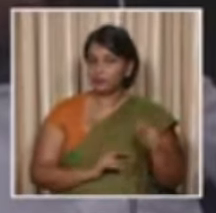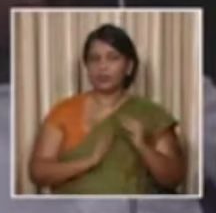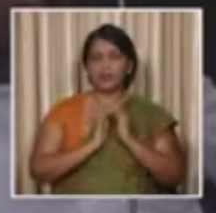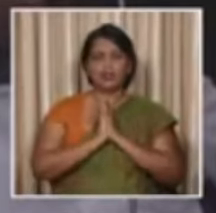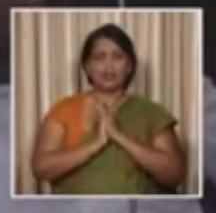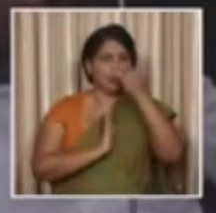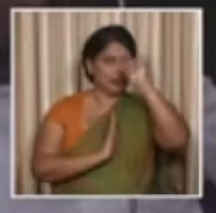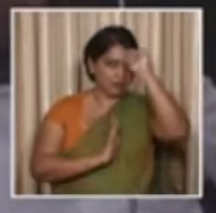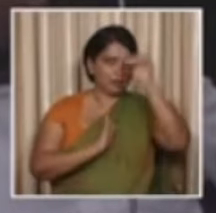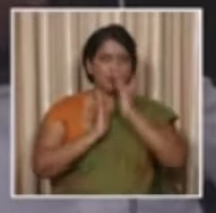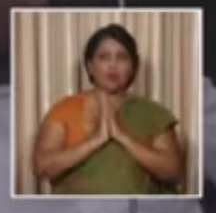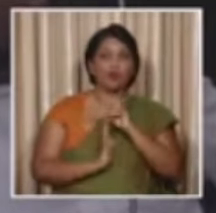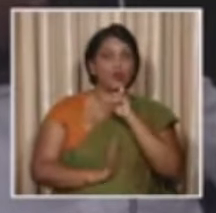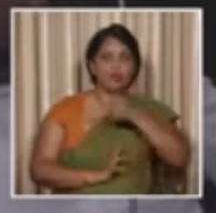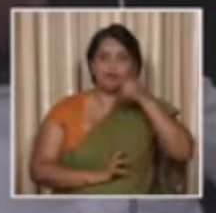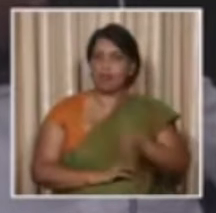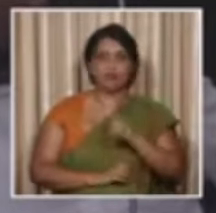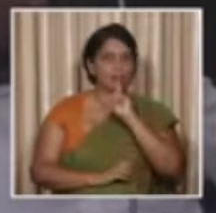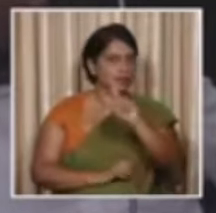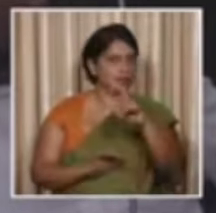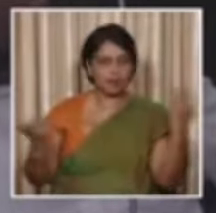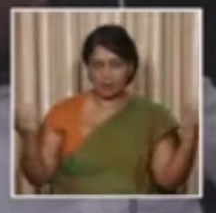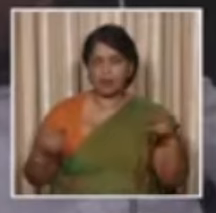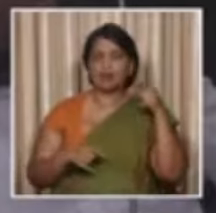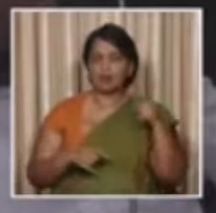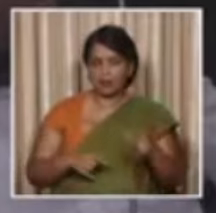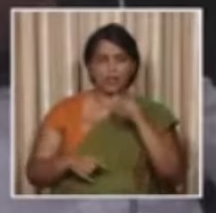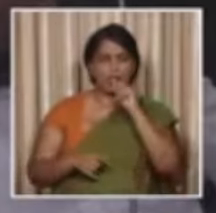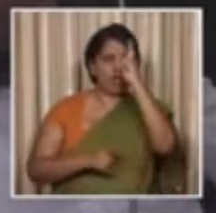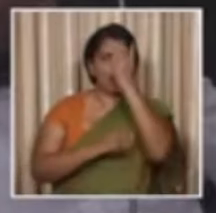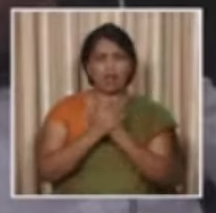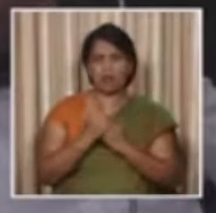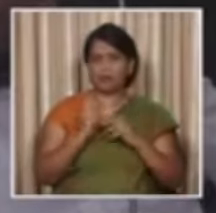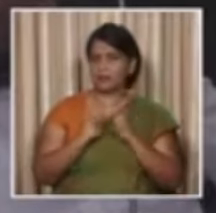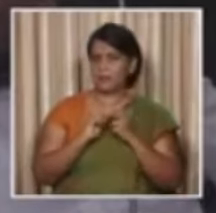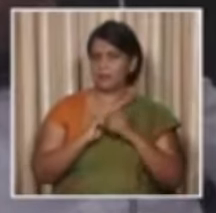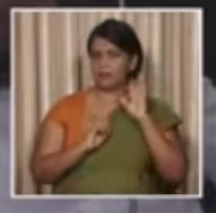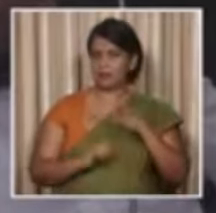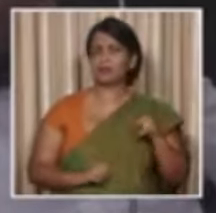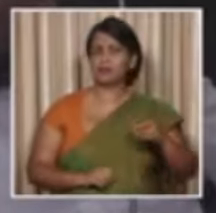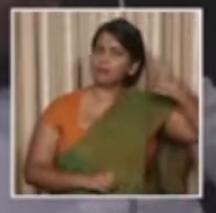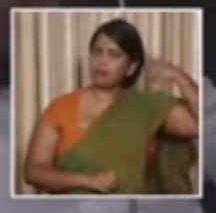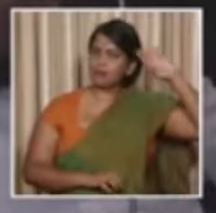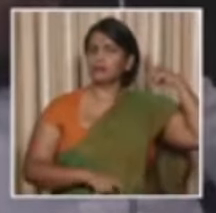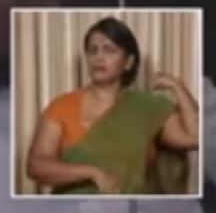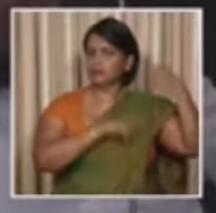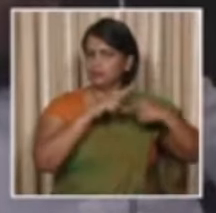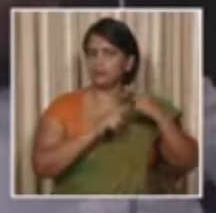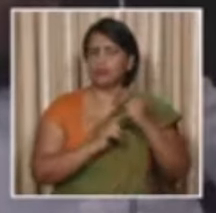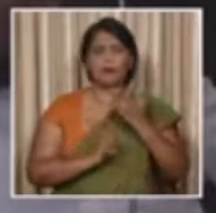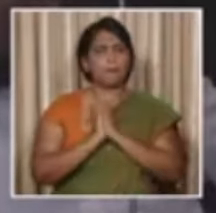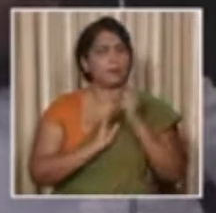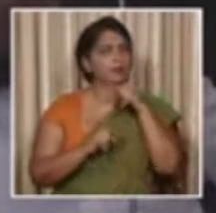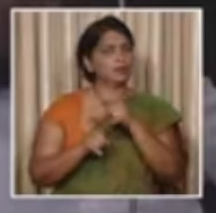පූජා පවත්වන්න අධිකරණයෙන් අවසර දීලා නැහැ. ඒ නිසා මෙතන පැහැදිලිව මේ ආගමික ගැටුමක් ඇති කරන්න ඓතිහාසික බෞද්ධ